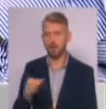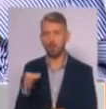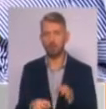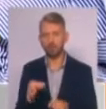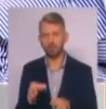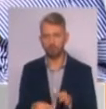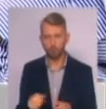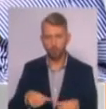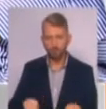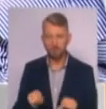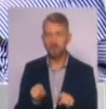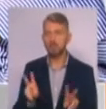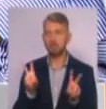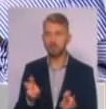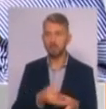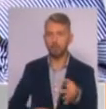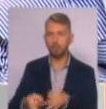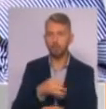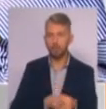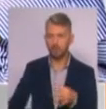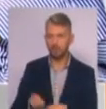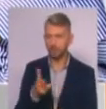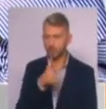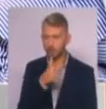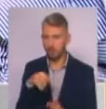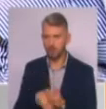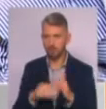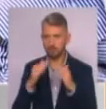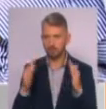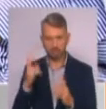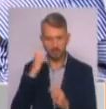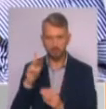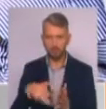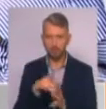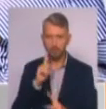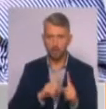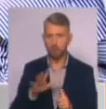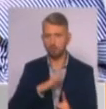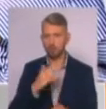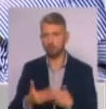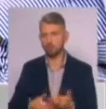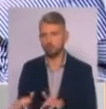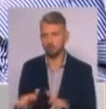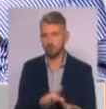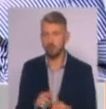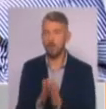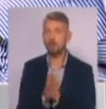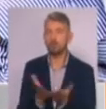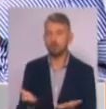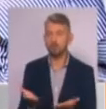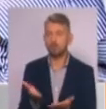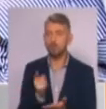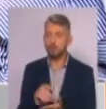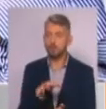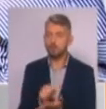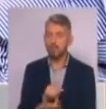тому що дійсно ця тематика обговорюється вже не перший рік в стінах Київської міської ради, і навіть вже були певні кроки зроблені. Однак, прошу, пані Людмила, ви